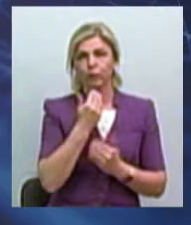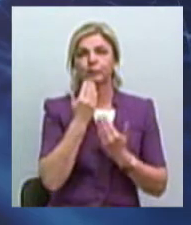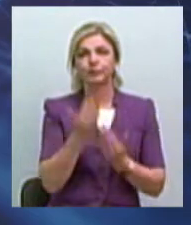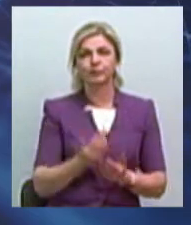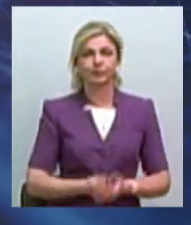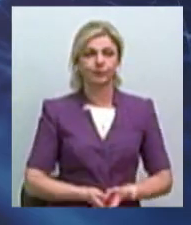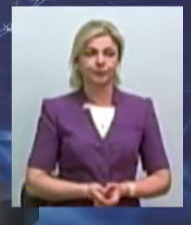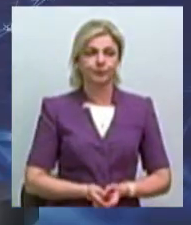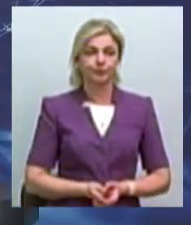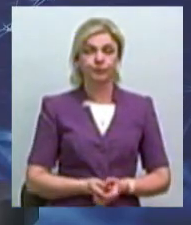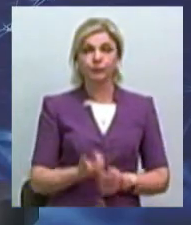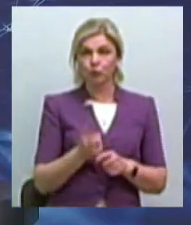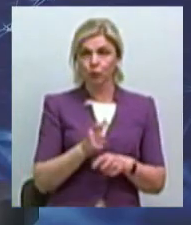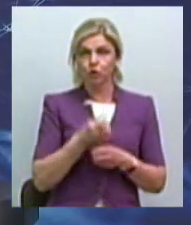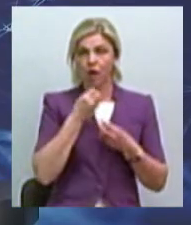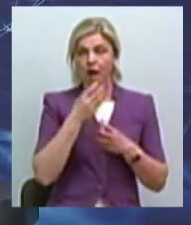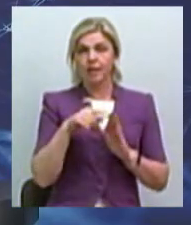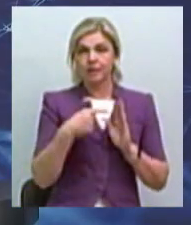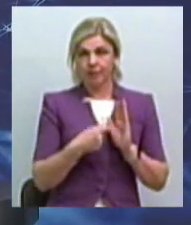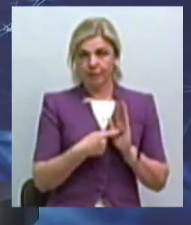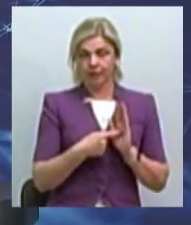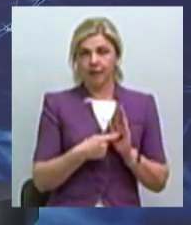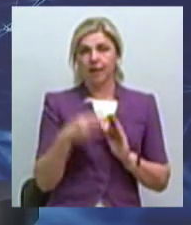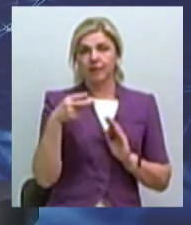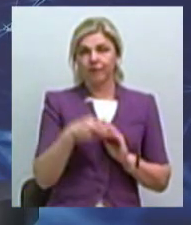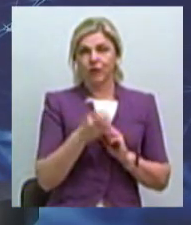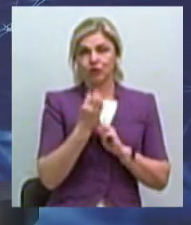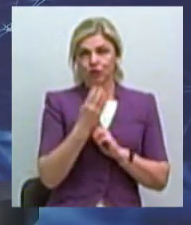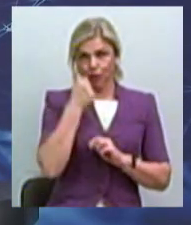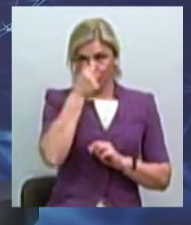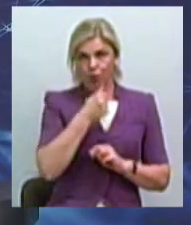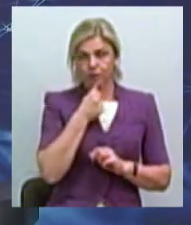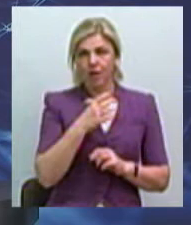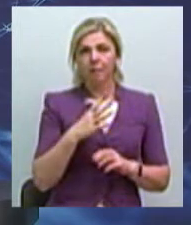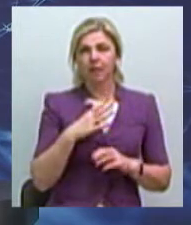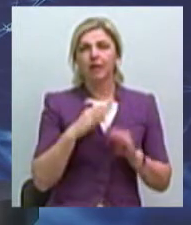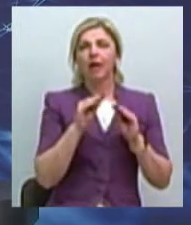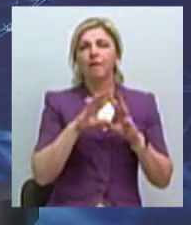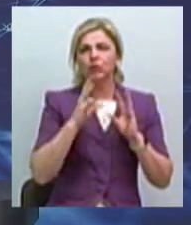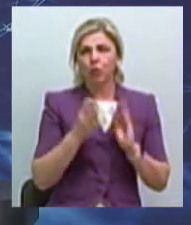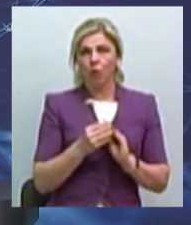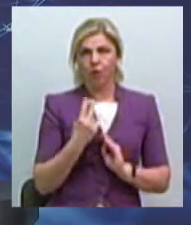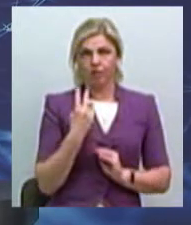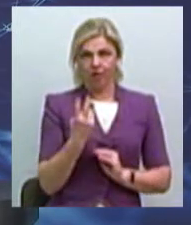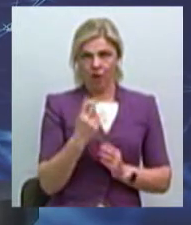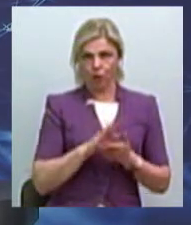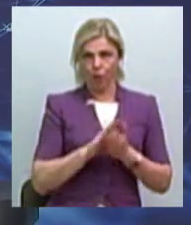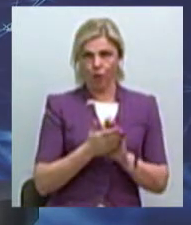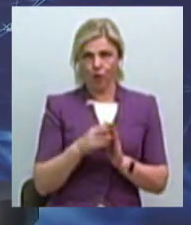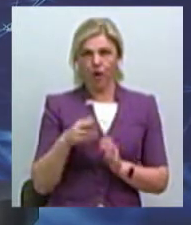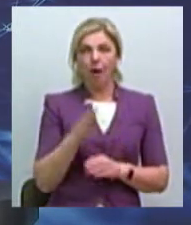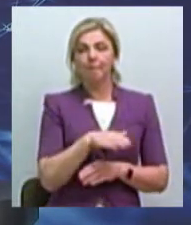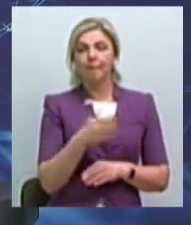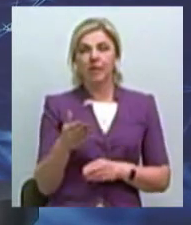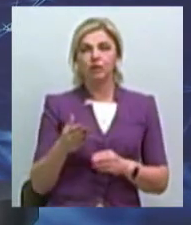Дуже гарне запитання. У 2014 році було складено всього два договори між